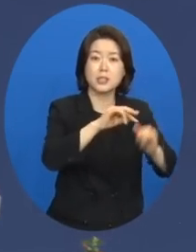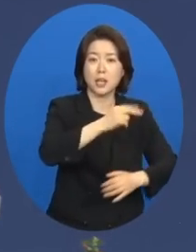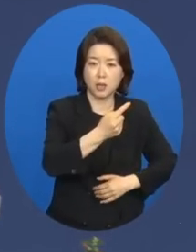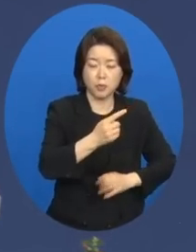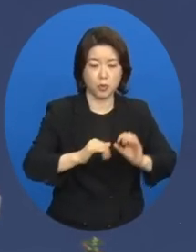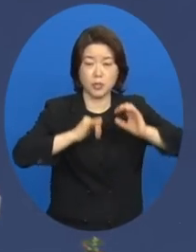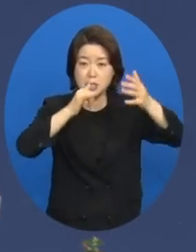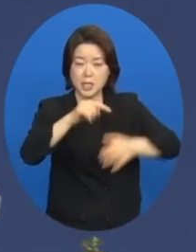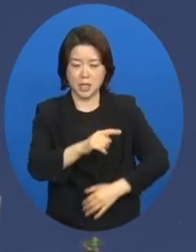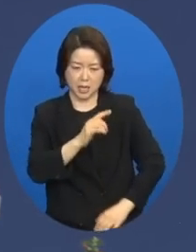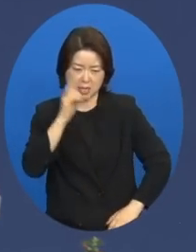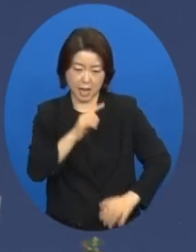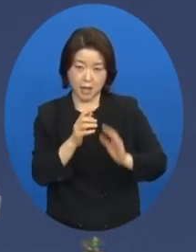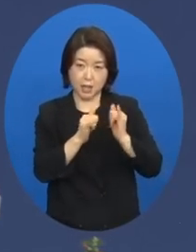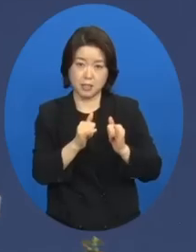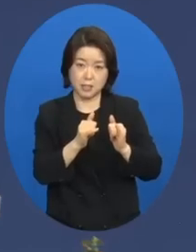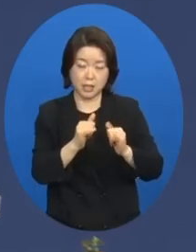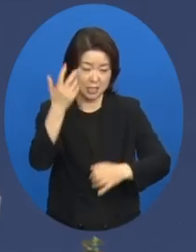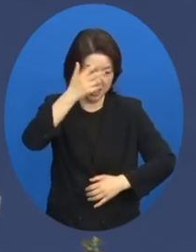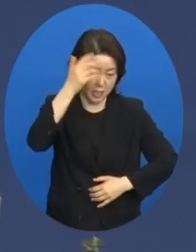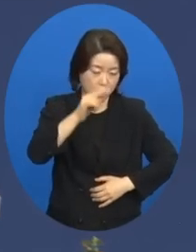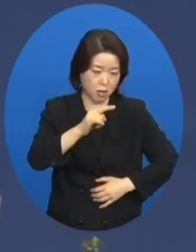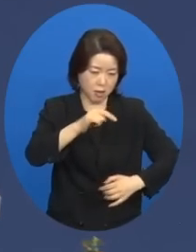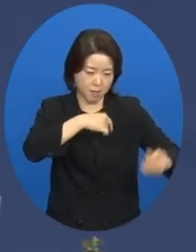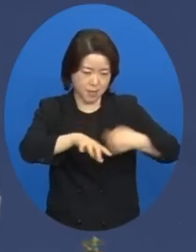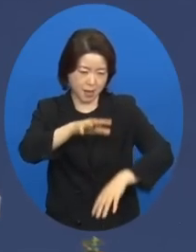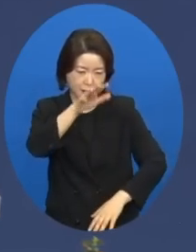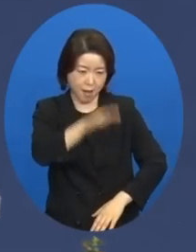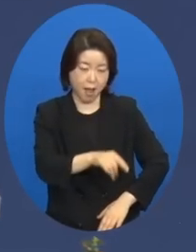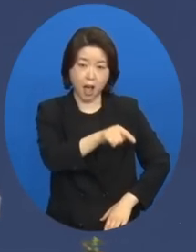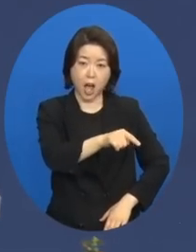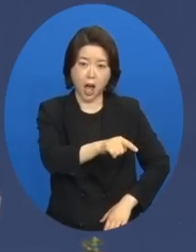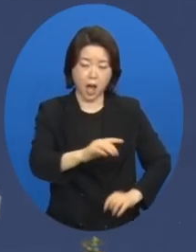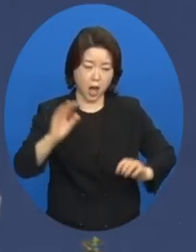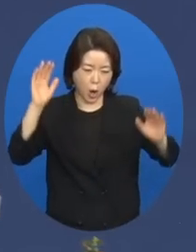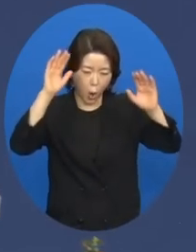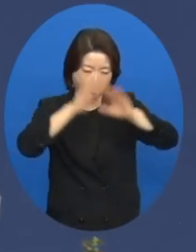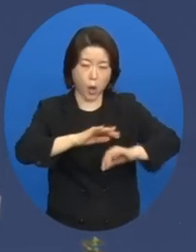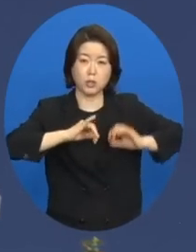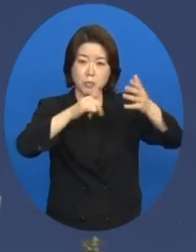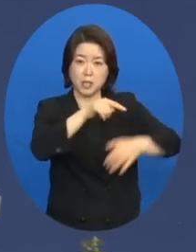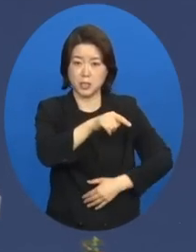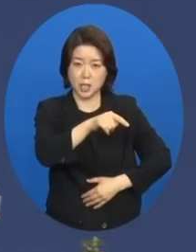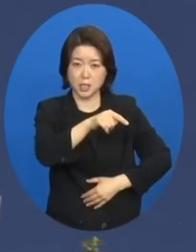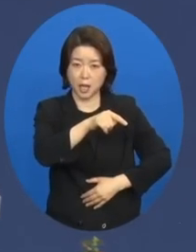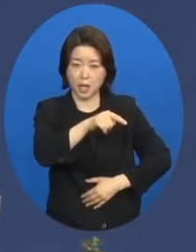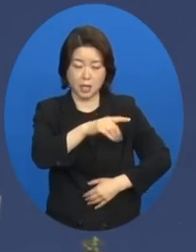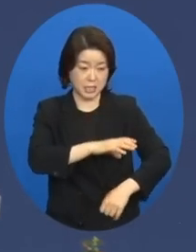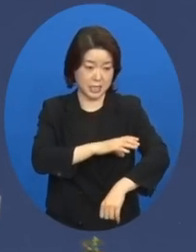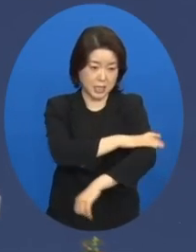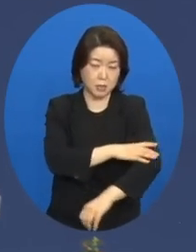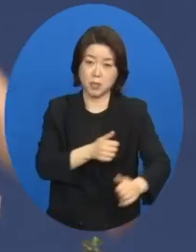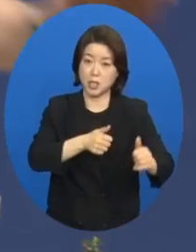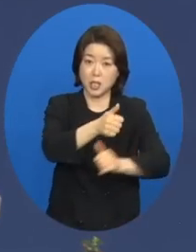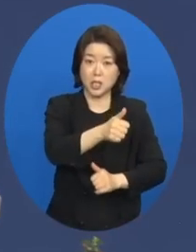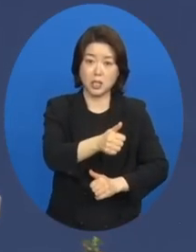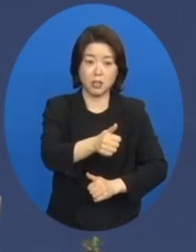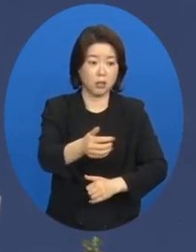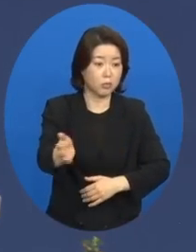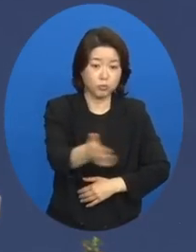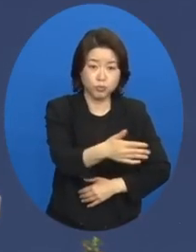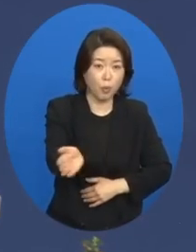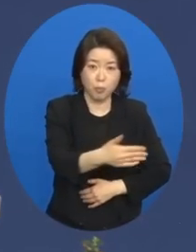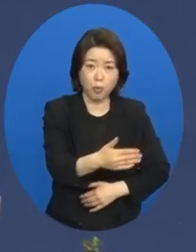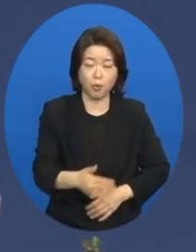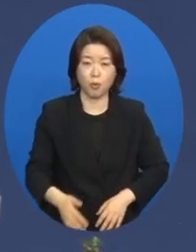세상을 이 악한 자의 악한 영의 지배 아래 있는 어둠의 이 세상을 이 세상적 세력을 이긴 자가 누구도